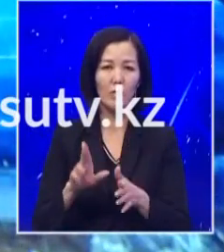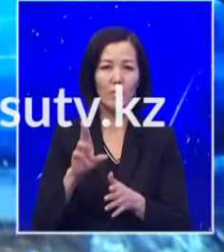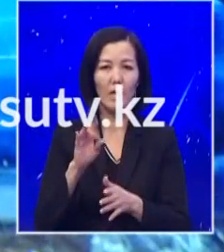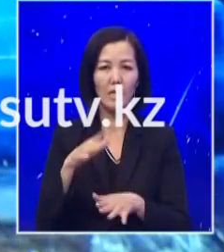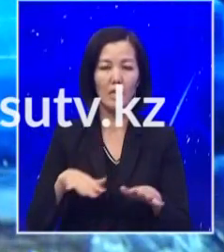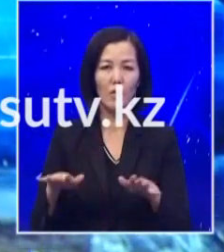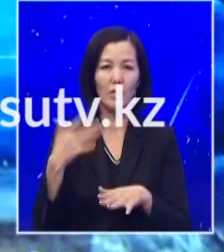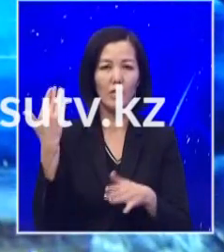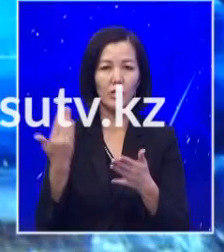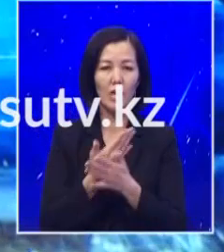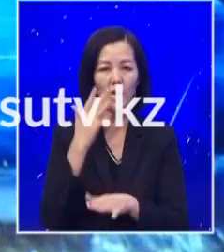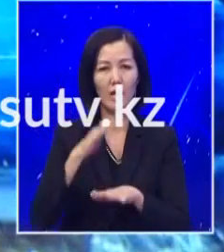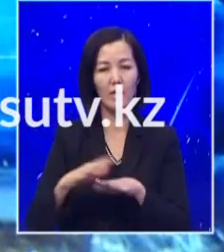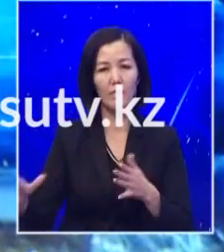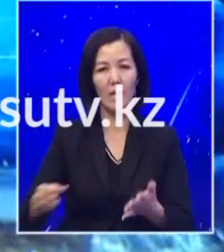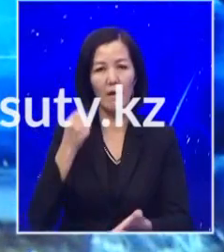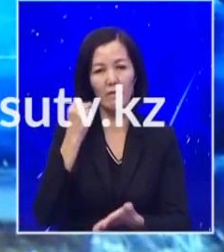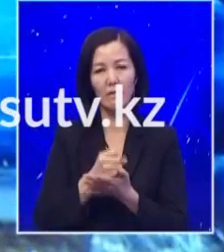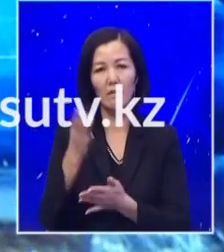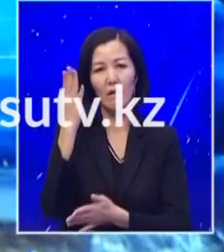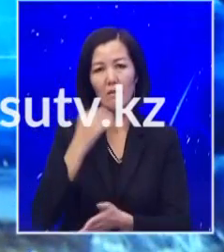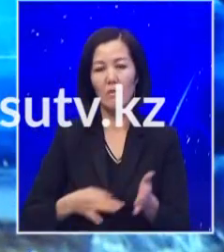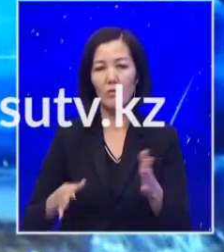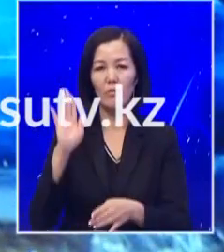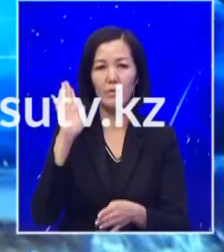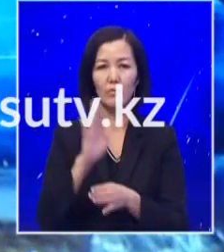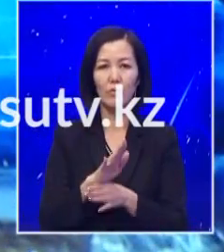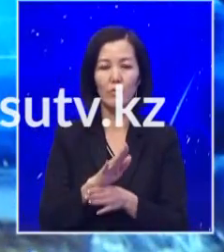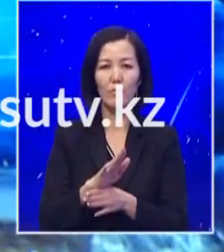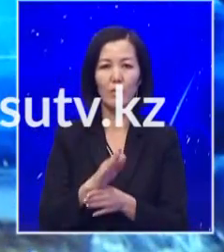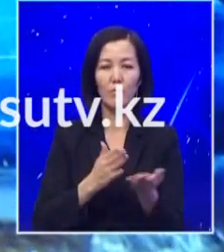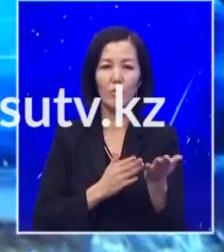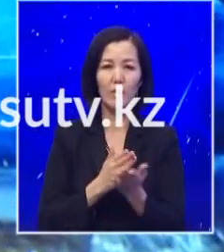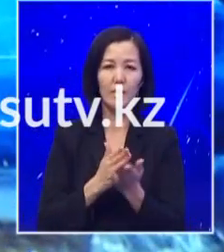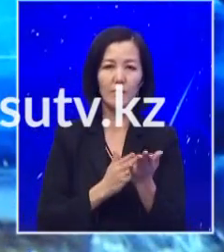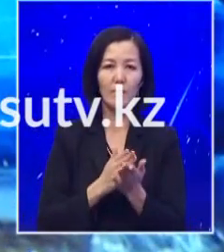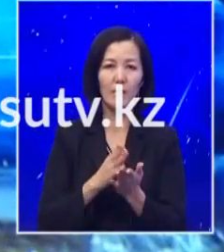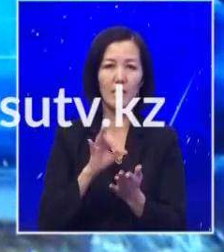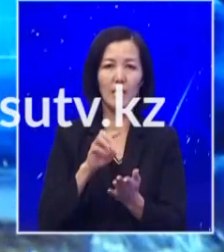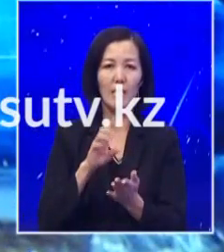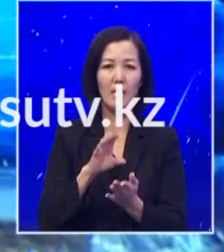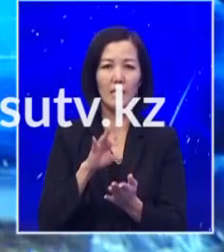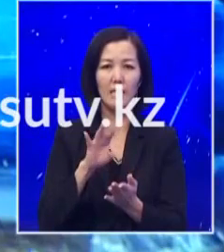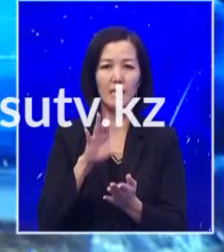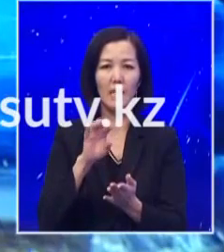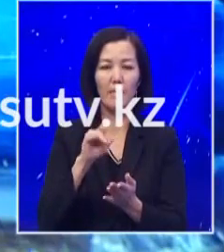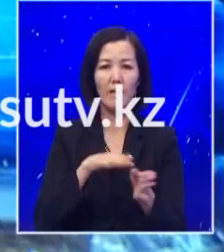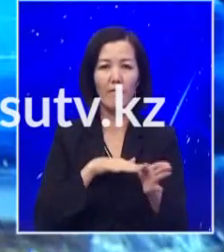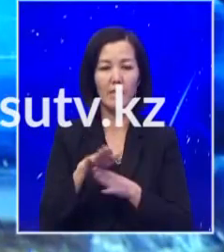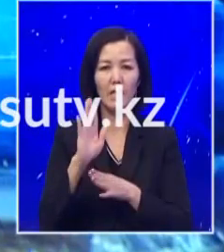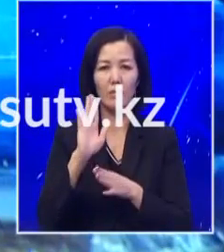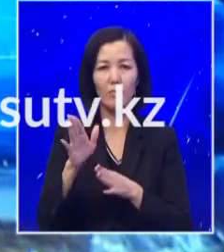ауданына жаңа әкім тағайындалды. Алматы облысының әкімін өкімімен бұл лауазымды енді Ерлан Шойұлы Исабеков атқаратын